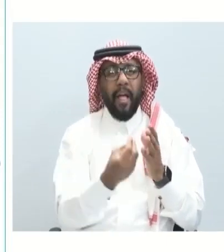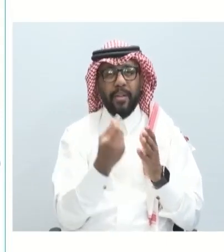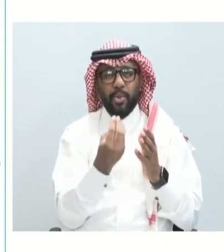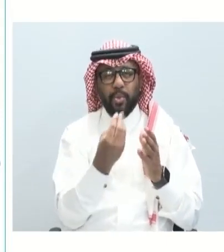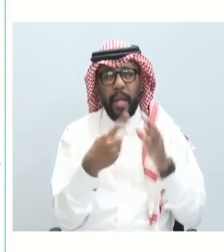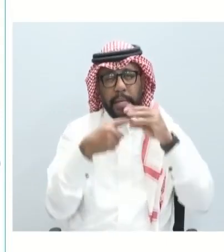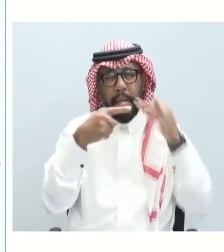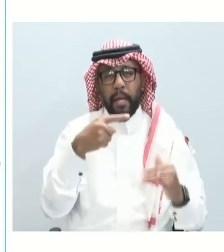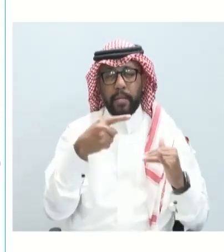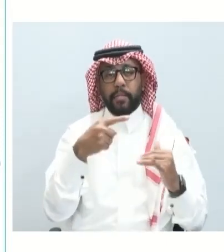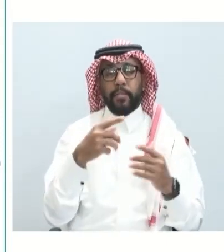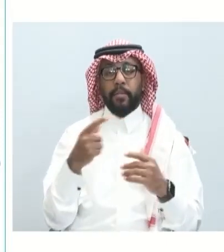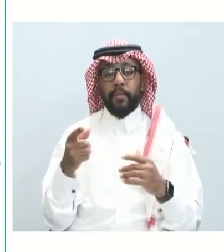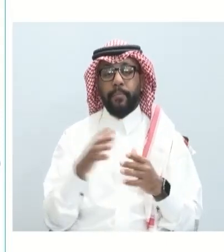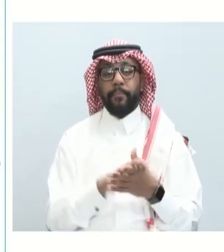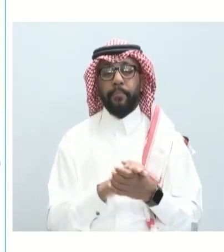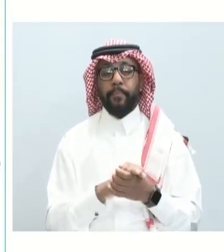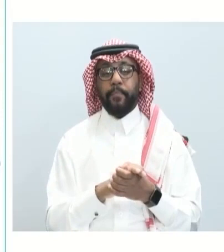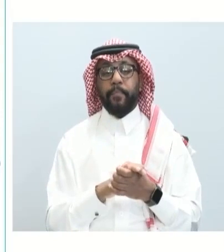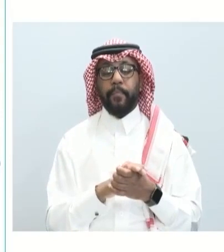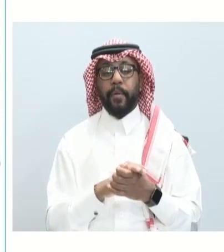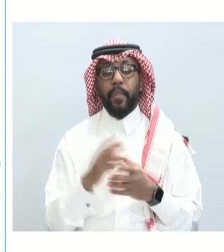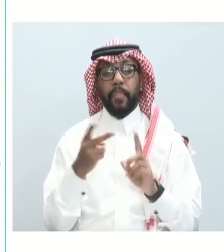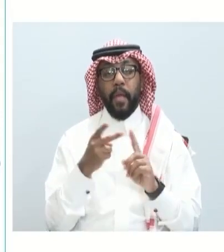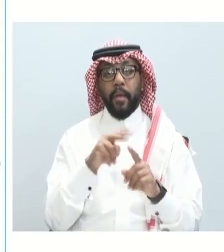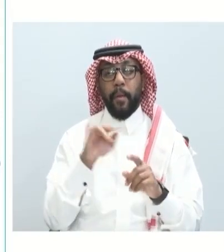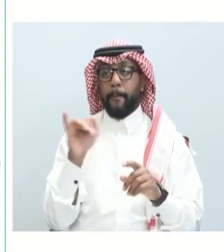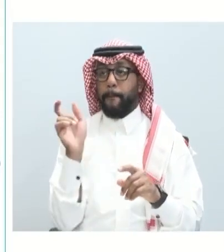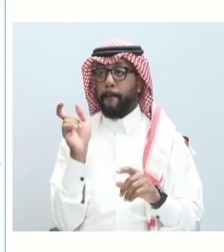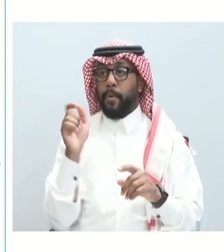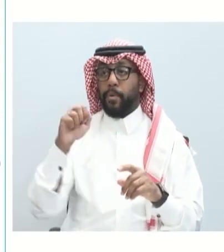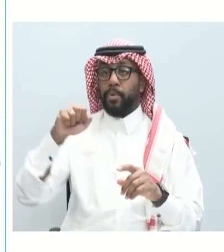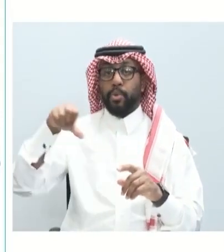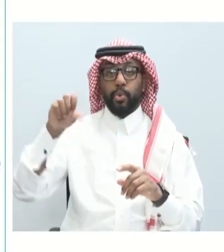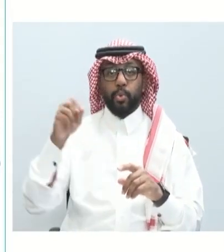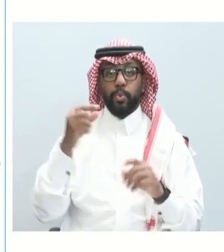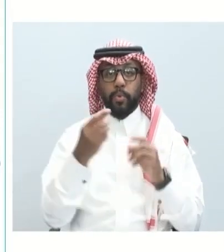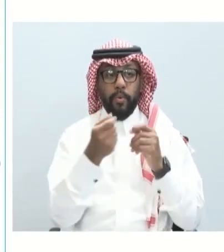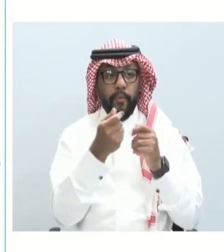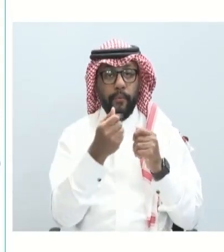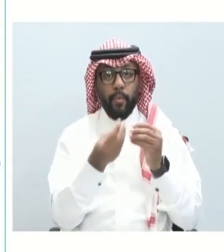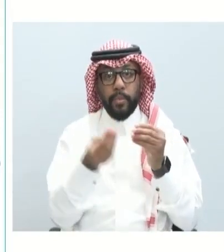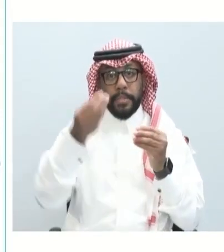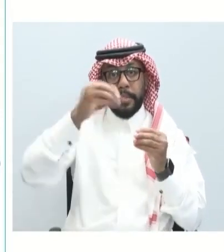اكثر مما يتقاضى قائد الطائره واذكر وظيفه كل واحد من الثلاثه